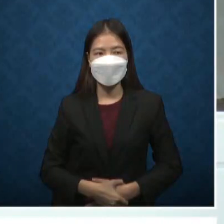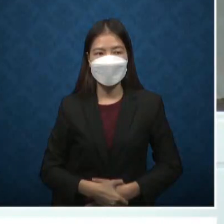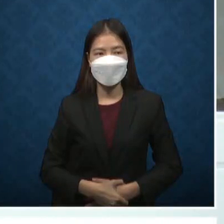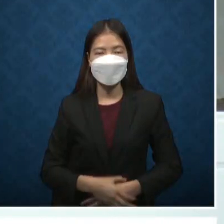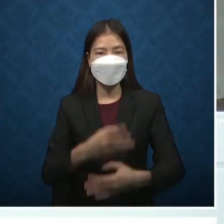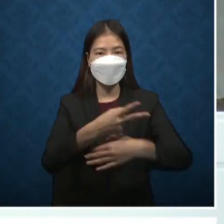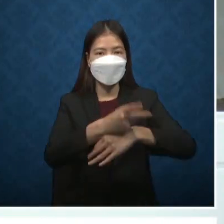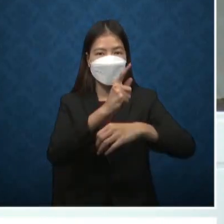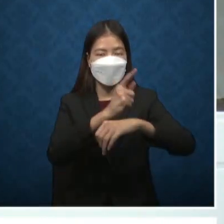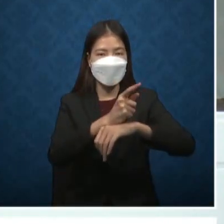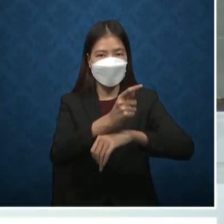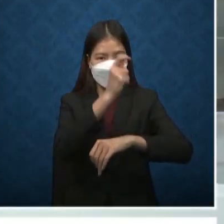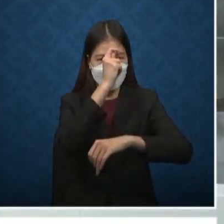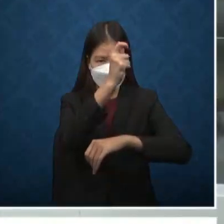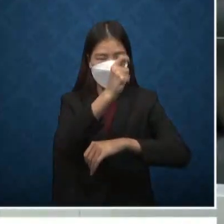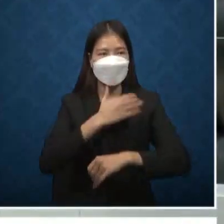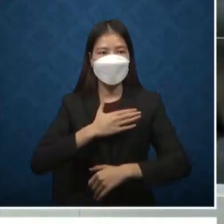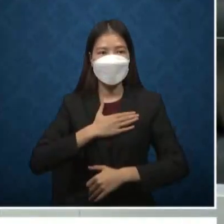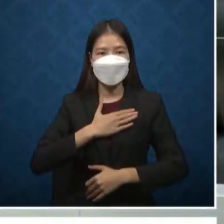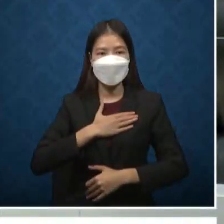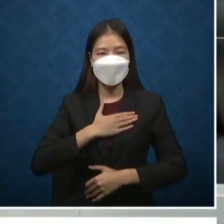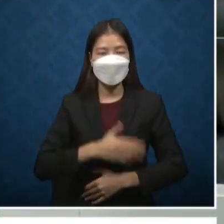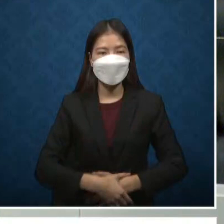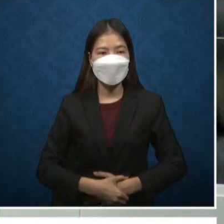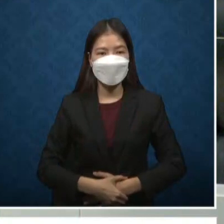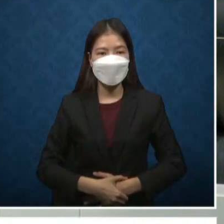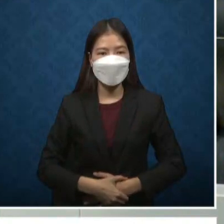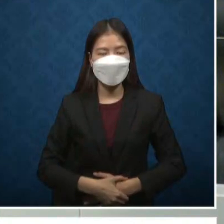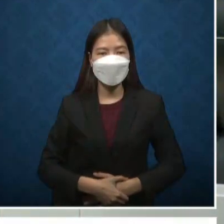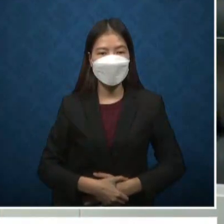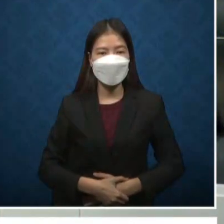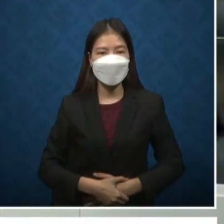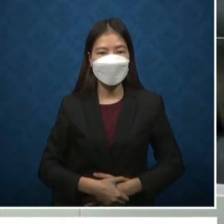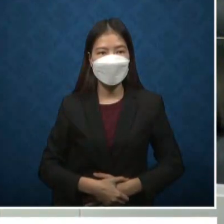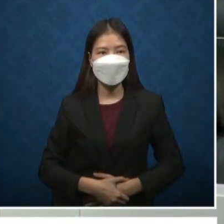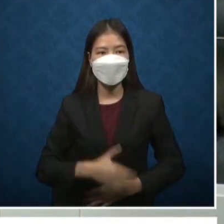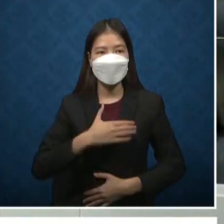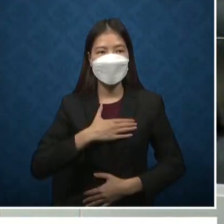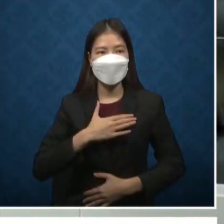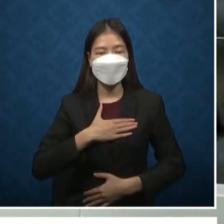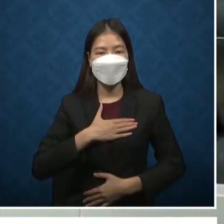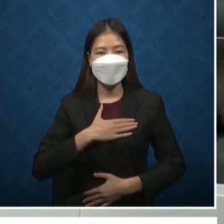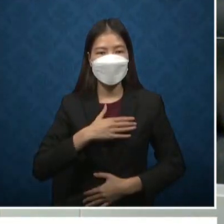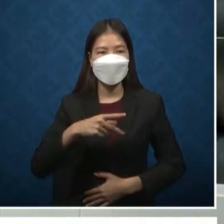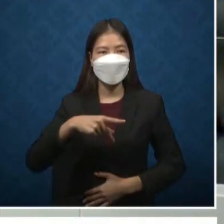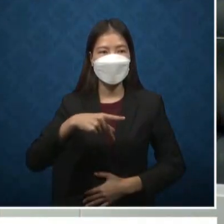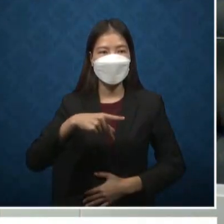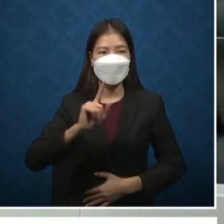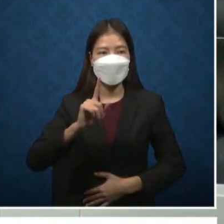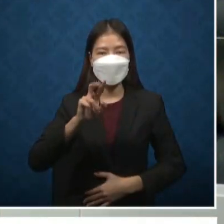กราบเรียนประธานวุฒิสภาที่เคารพท่านวุฒิสภาสมาชิกที่เคารพครับกระผมพลกระเดกประจินจันทอ